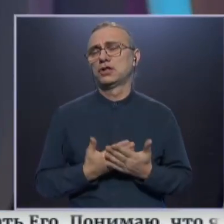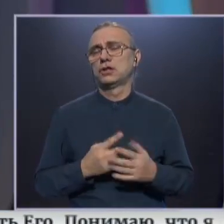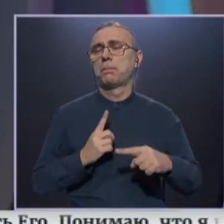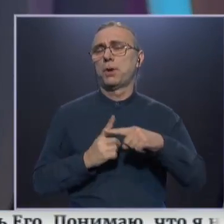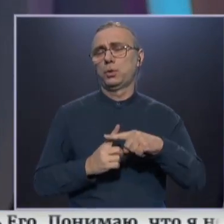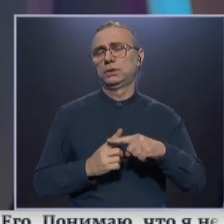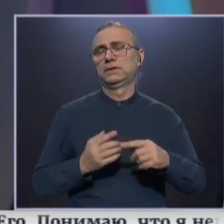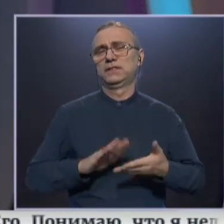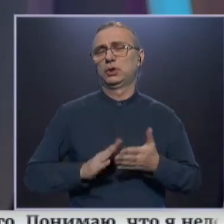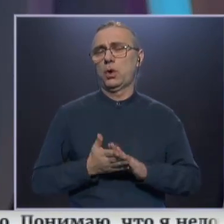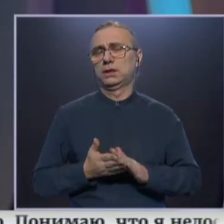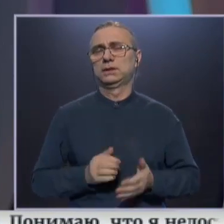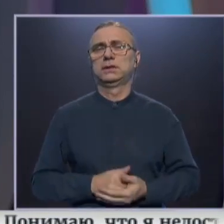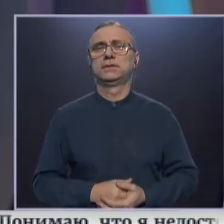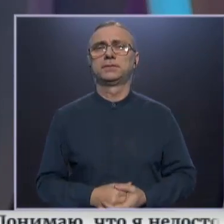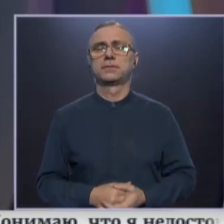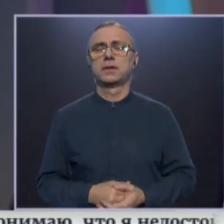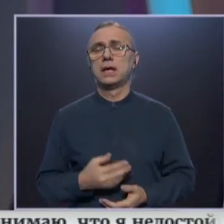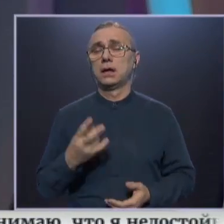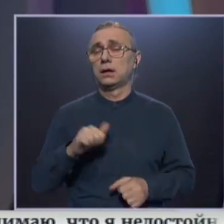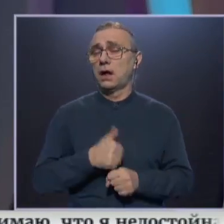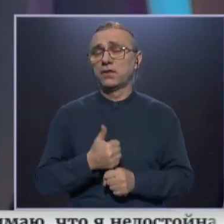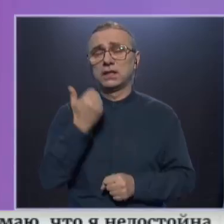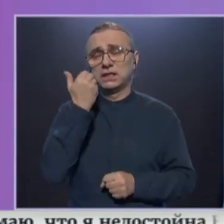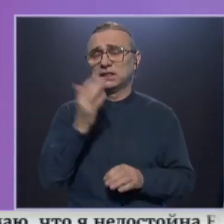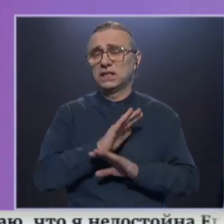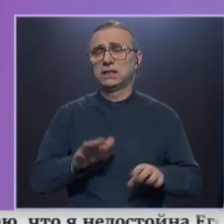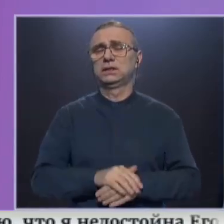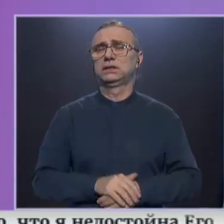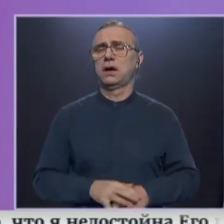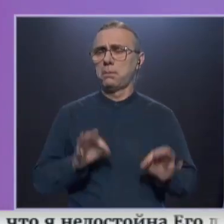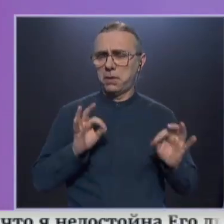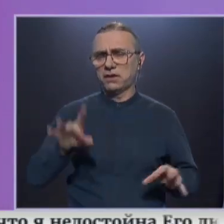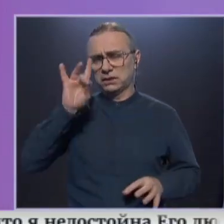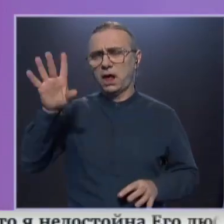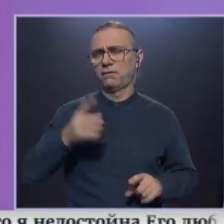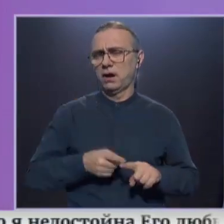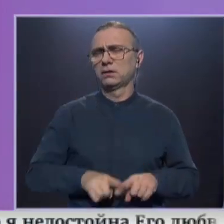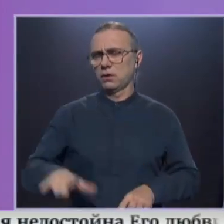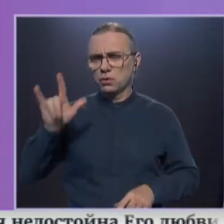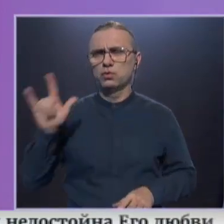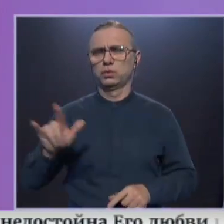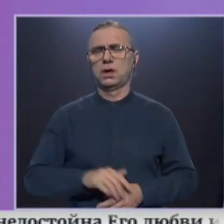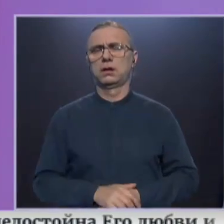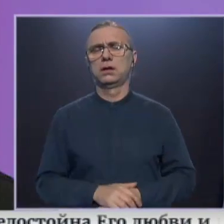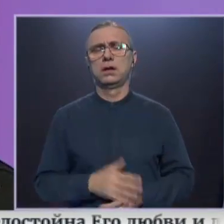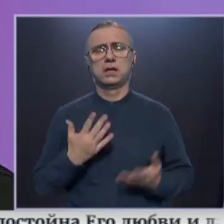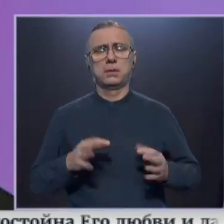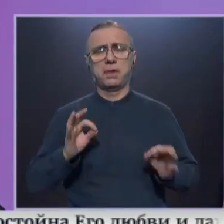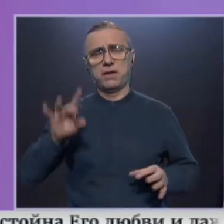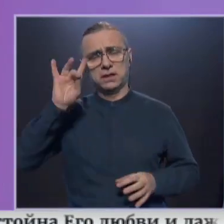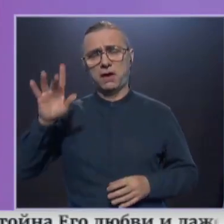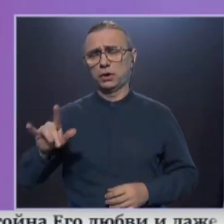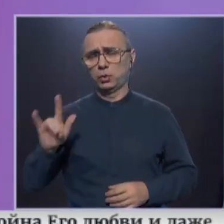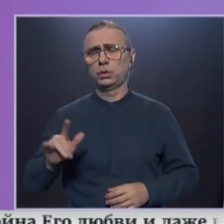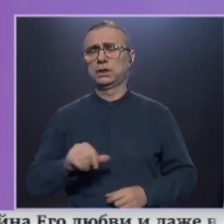ситуации. Но главное ее не стыдиться. Надо говорить, православие круто, Конечно, если в православии круто, а ты самый